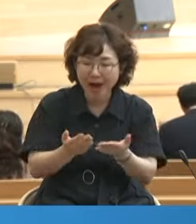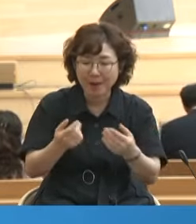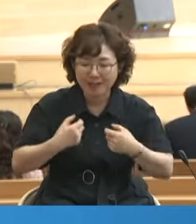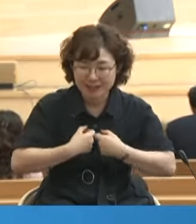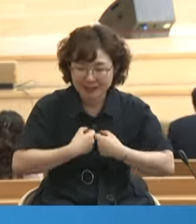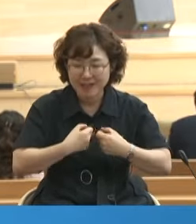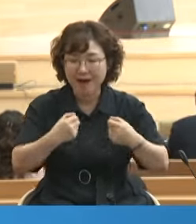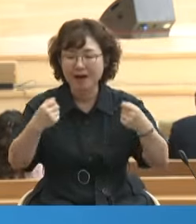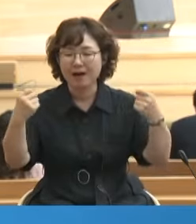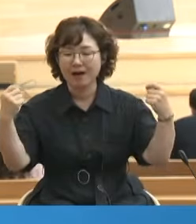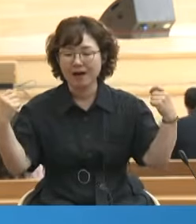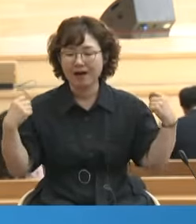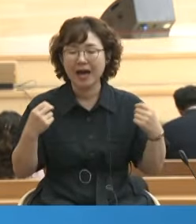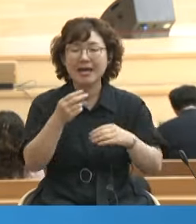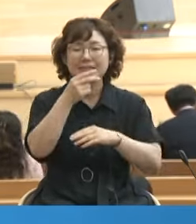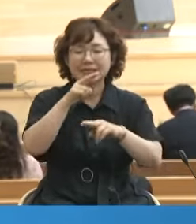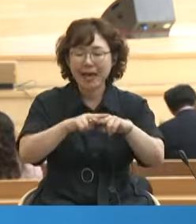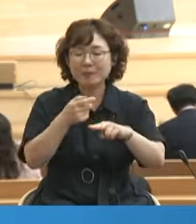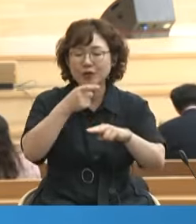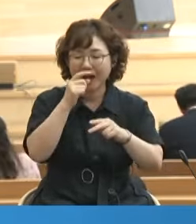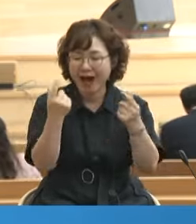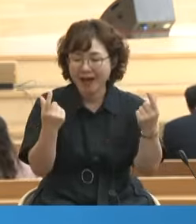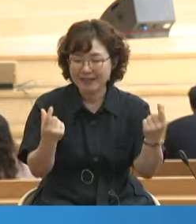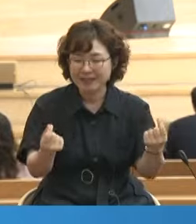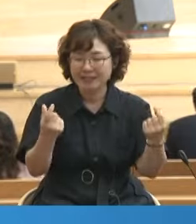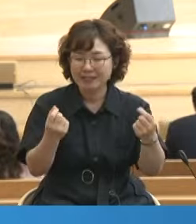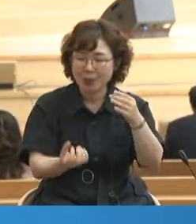다 벗어서 샘물같이 솟아나는